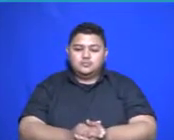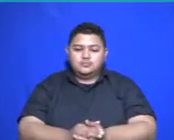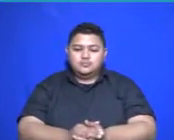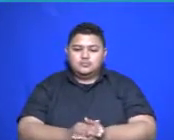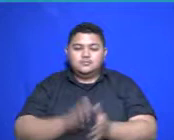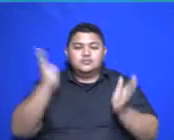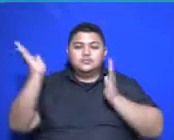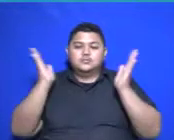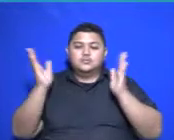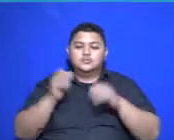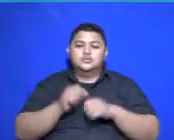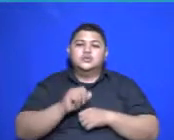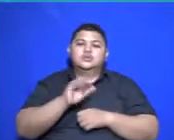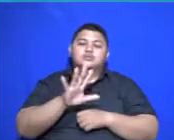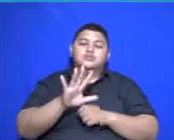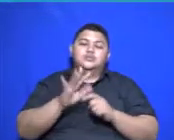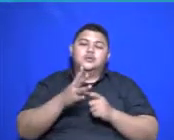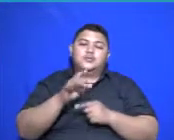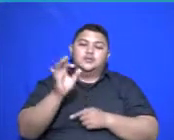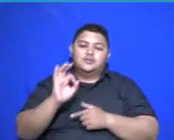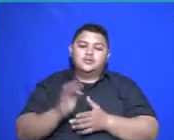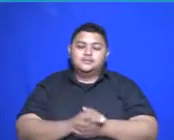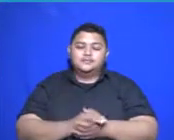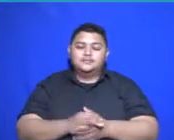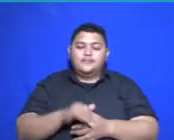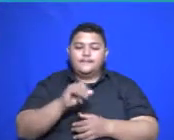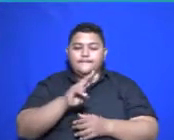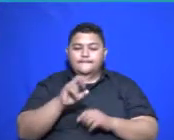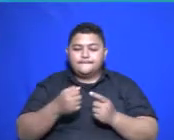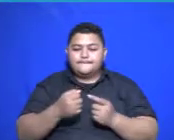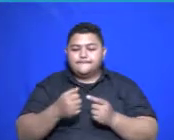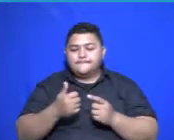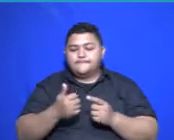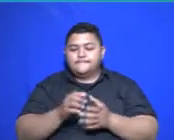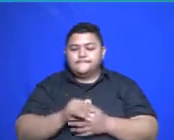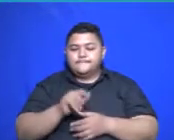Malaysia sudah 5%. Tetapi 2016 kita sudah